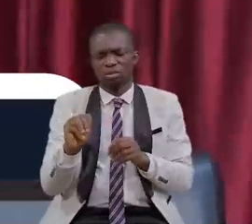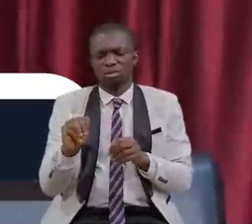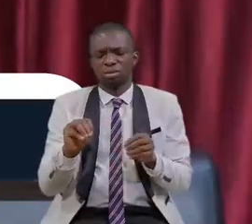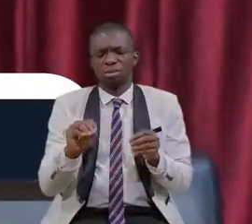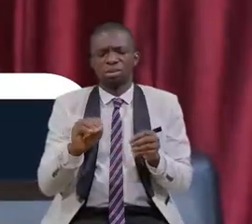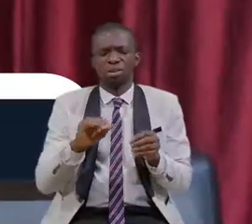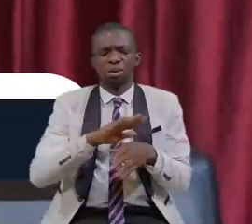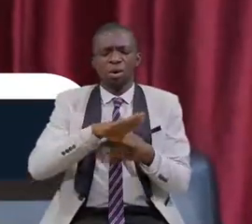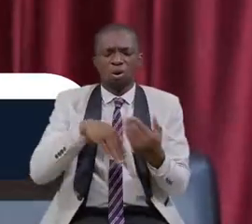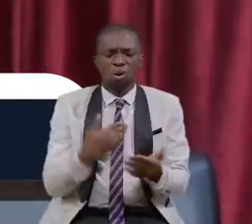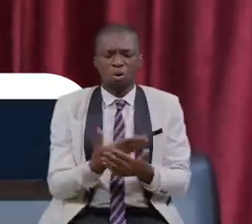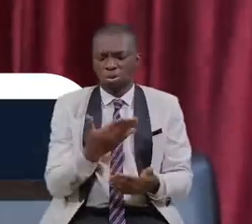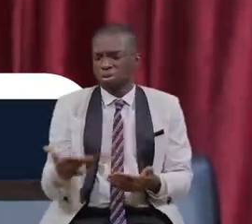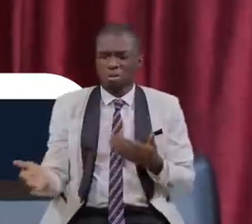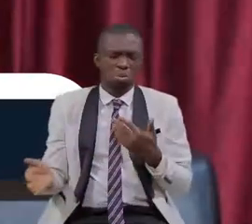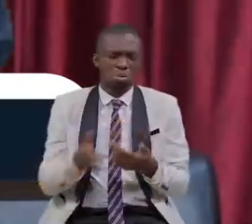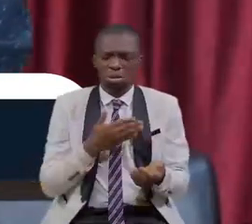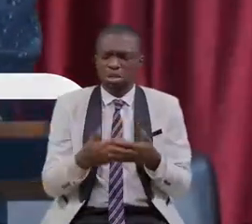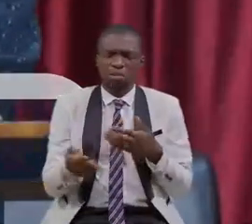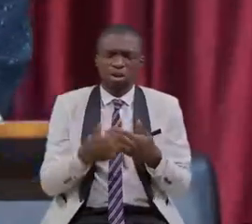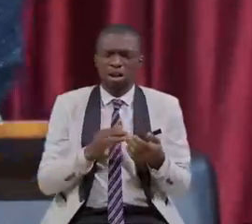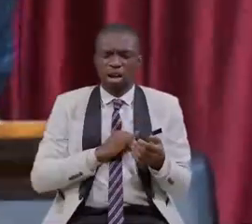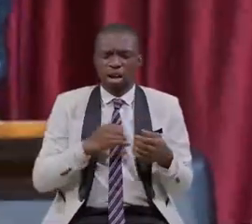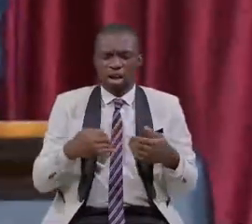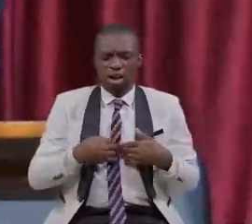tout ce que je vous ai prescrit.